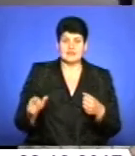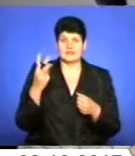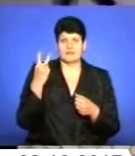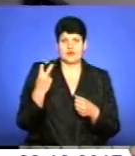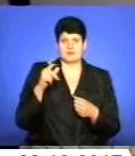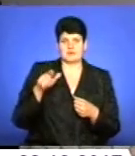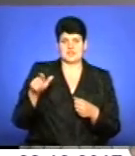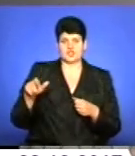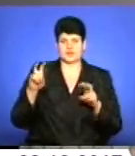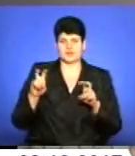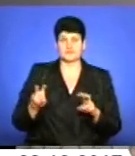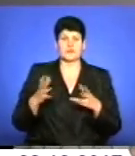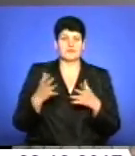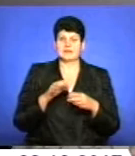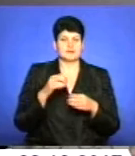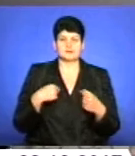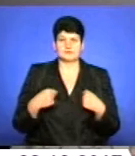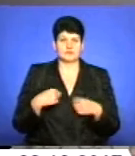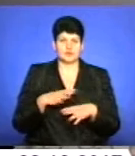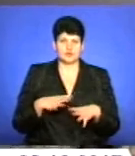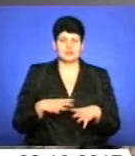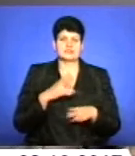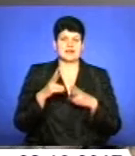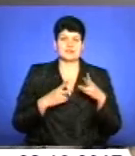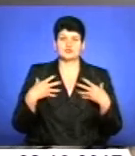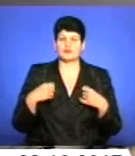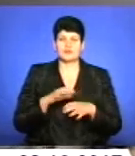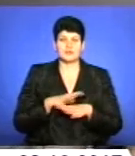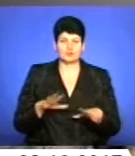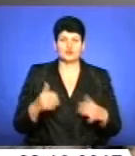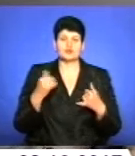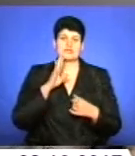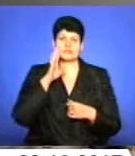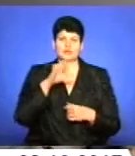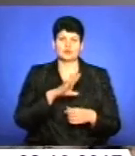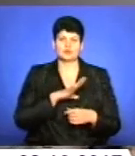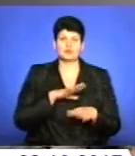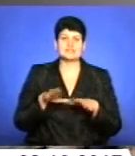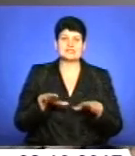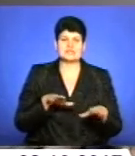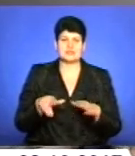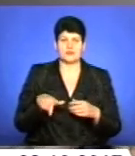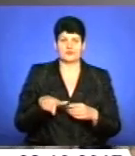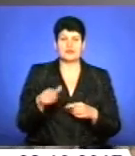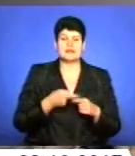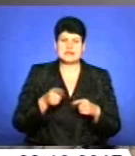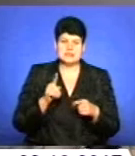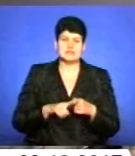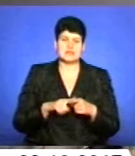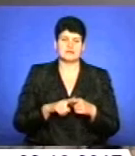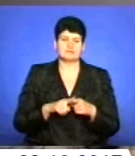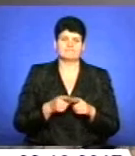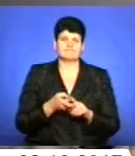постраждали, скарг на здоров'я у них не було. Як знаємо, зранку сьогодні була слизька дорога, і я думаю, що саме це стало причиною